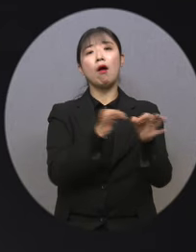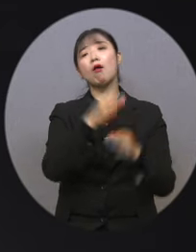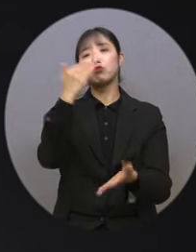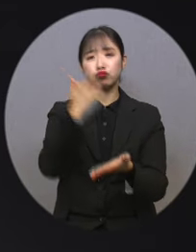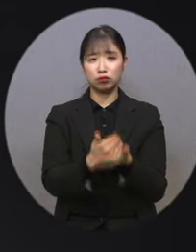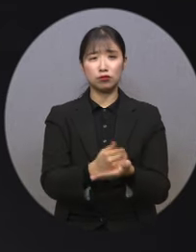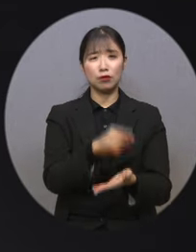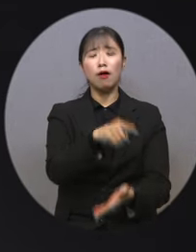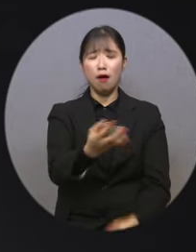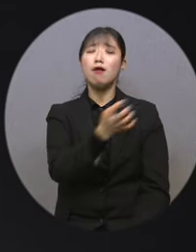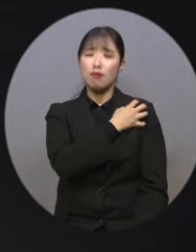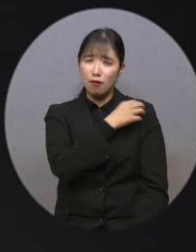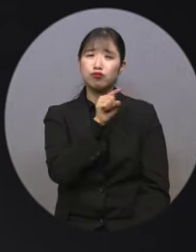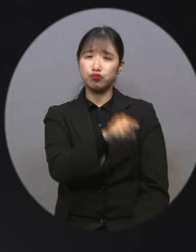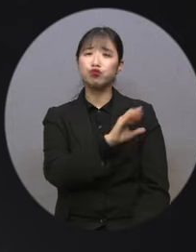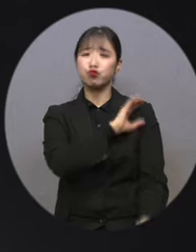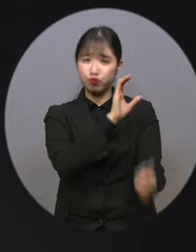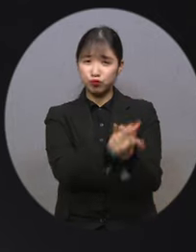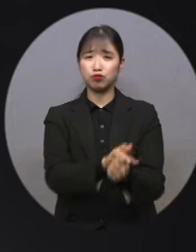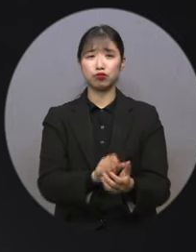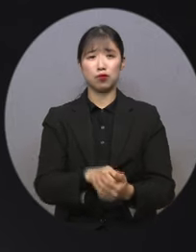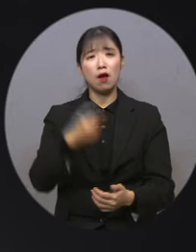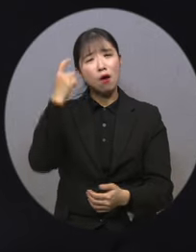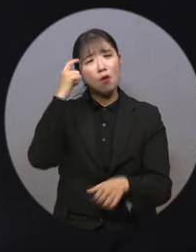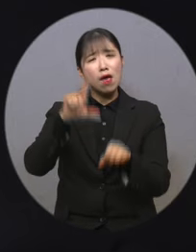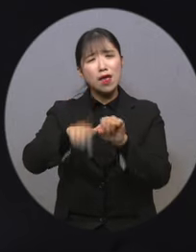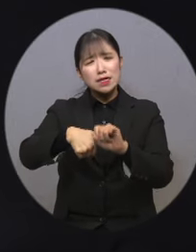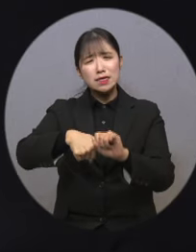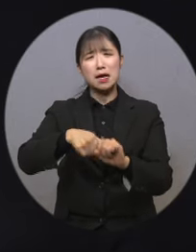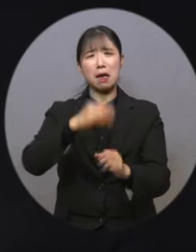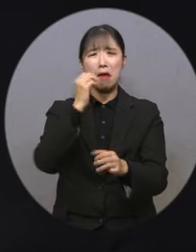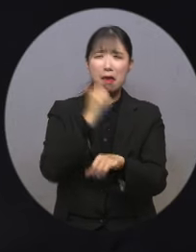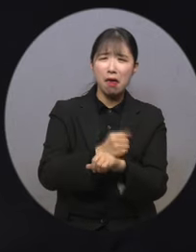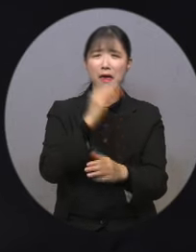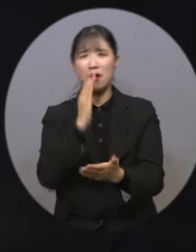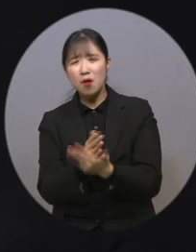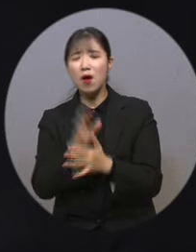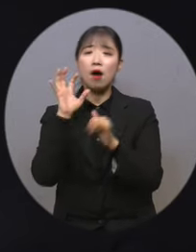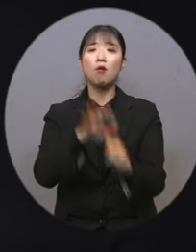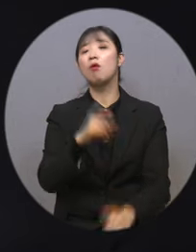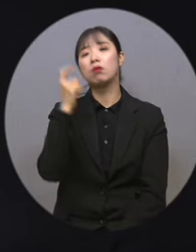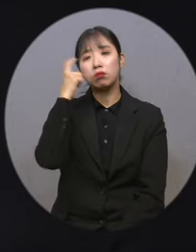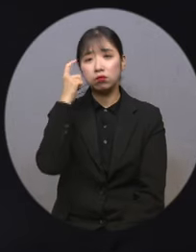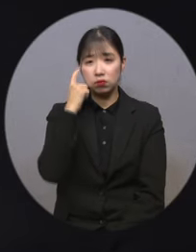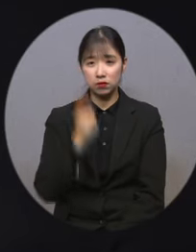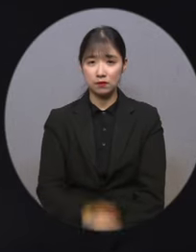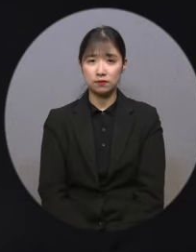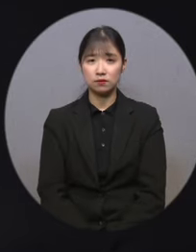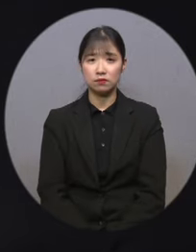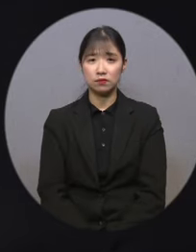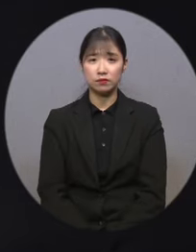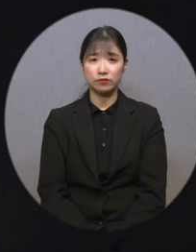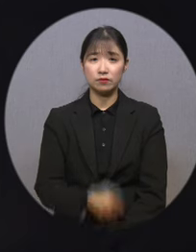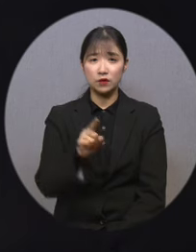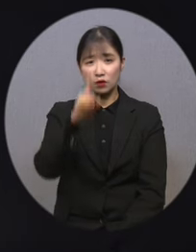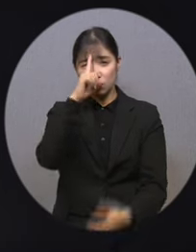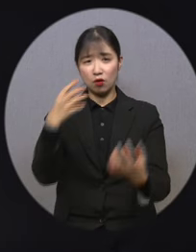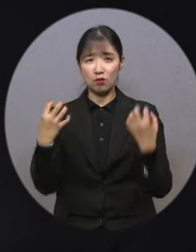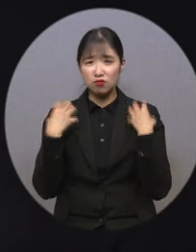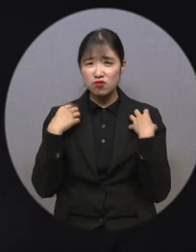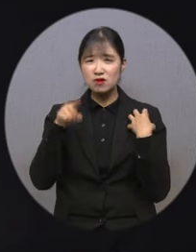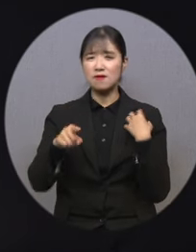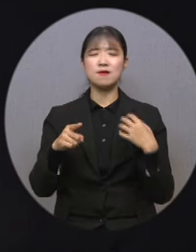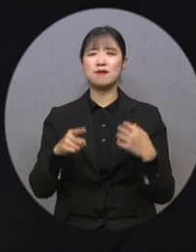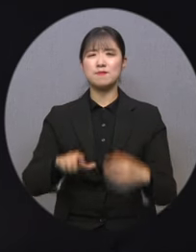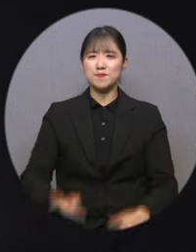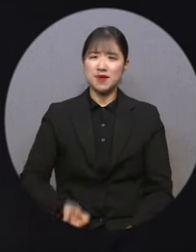자기가 책임지면 되는 거야. 그런데 왜 업소를 몇 시까지 해라 하지 마라 이거 왜 합니까? 이거 정부가 당장 시정해야